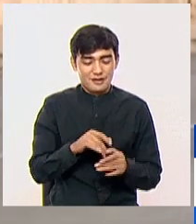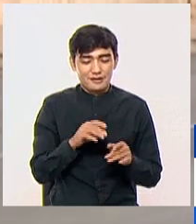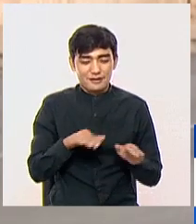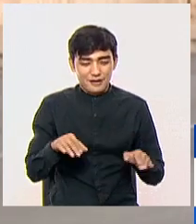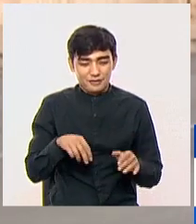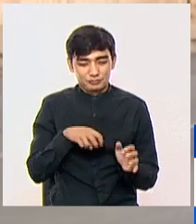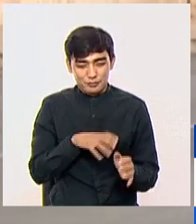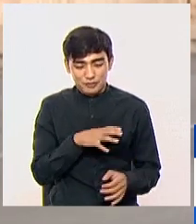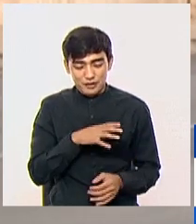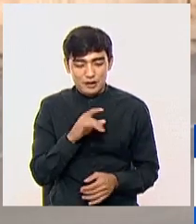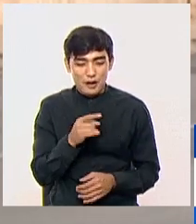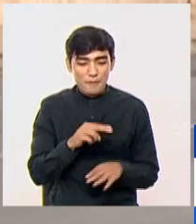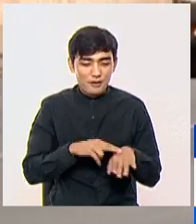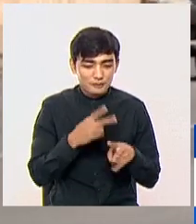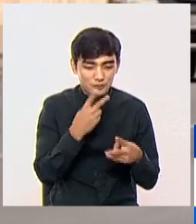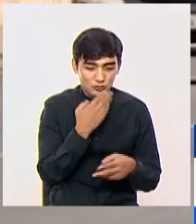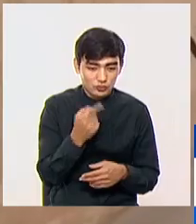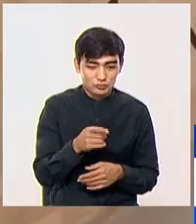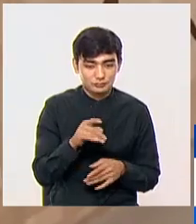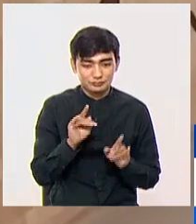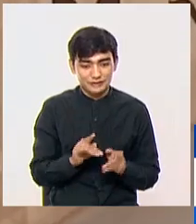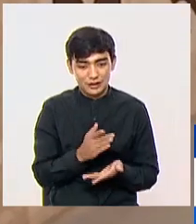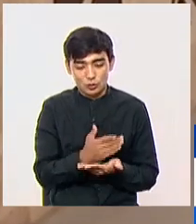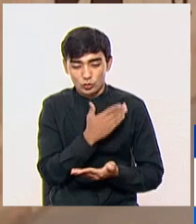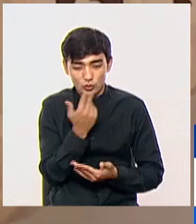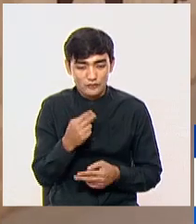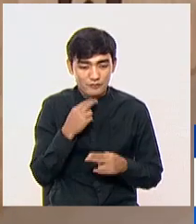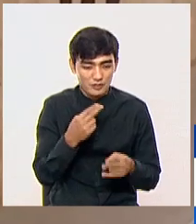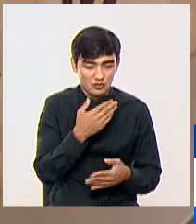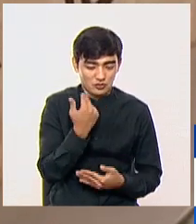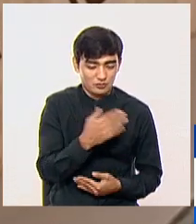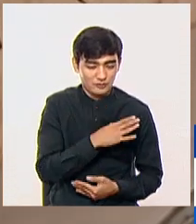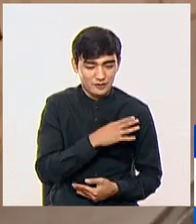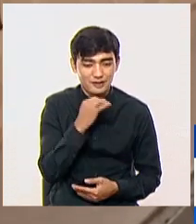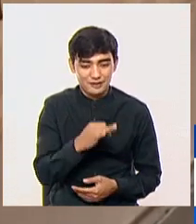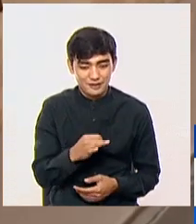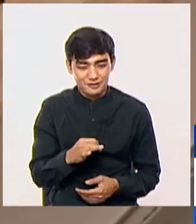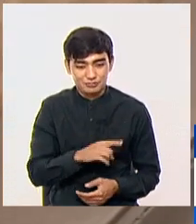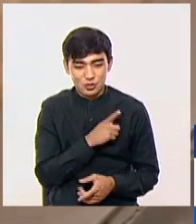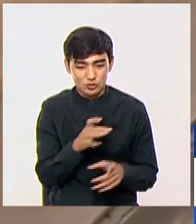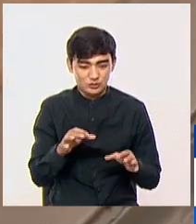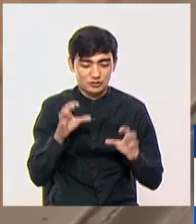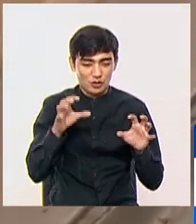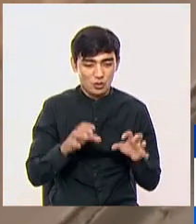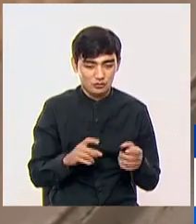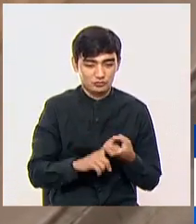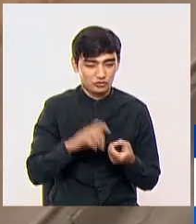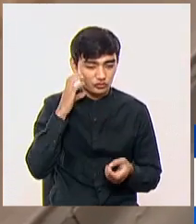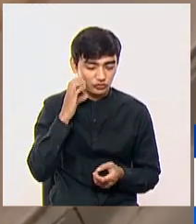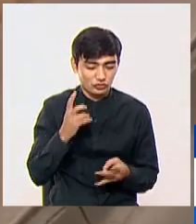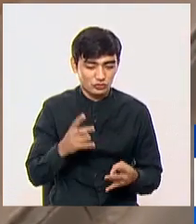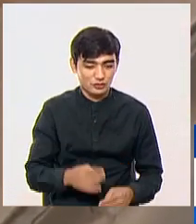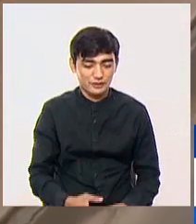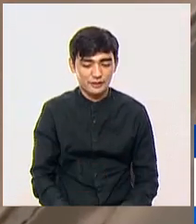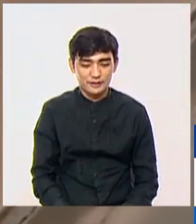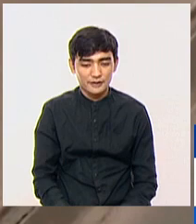попросту не видно, сидит ли ребенок в автокресле или бустере. Также специалисты просят не пренебрегать правилами дорожного движения.